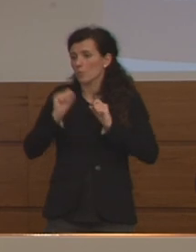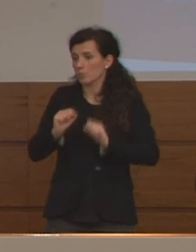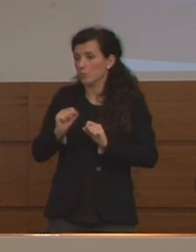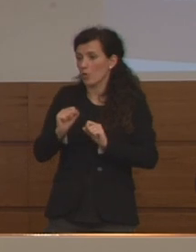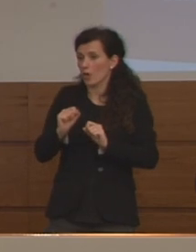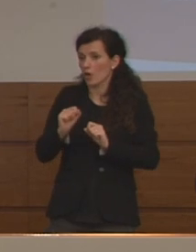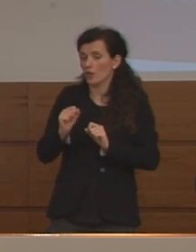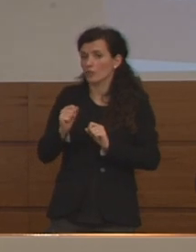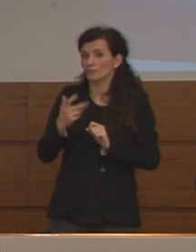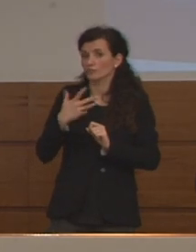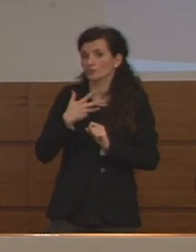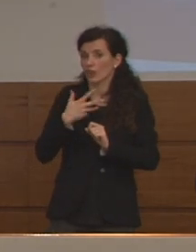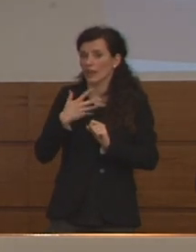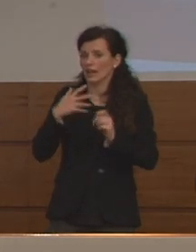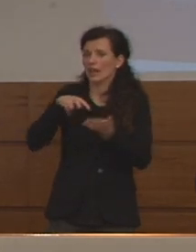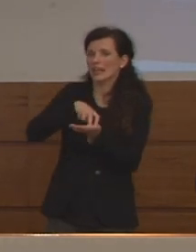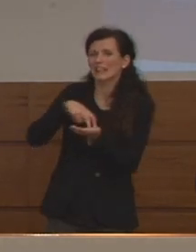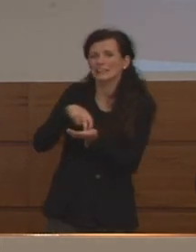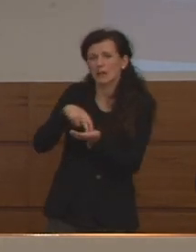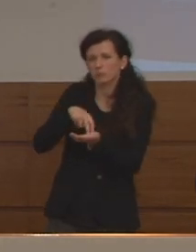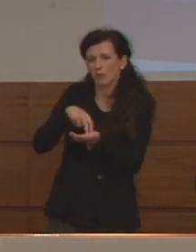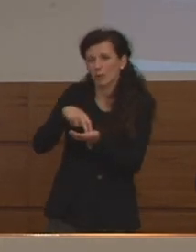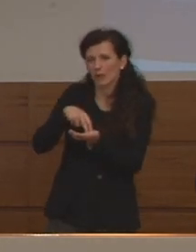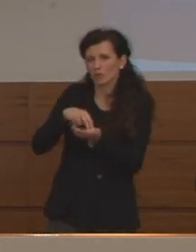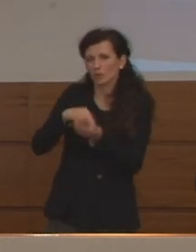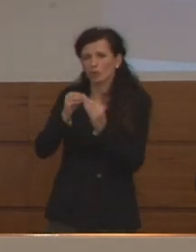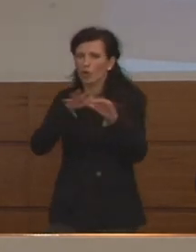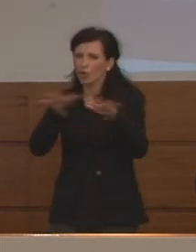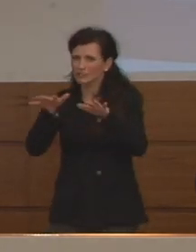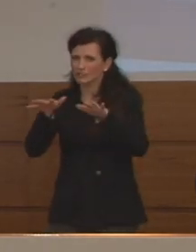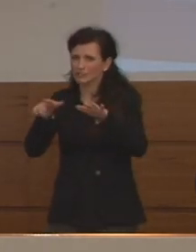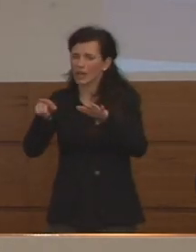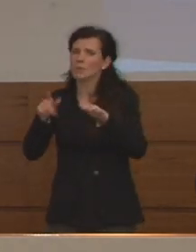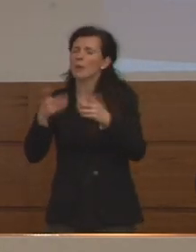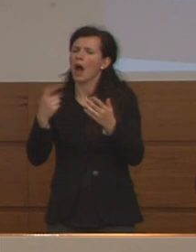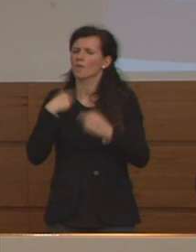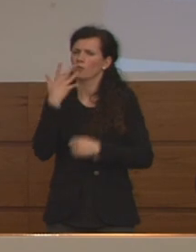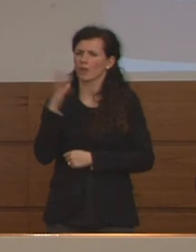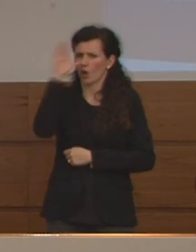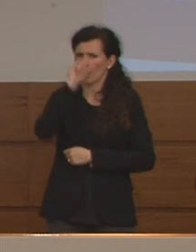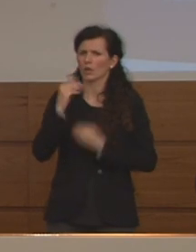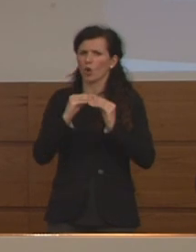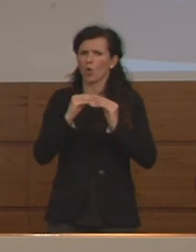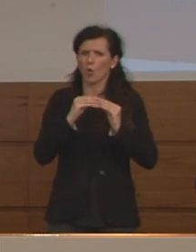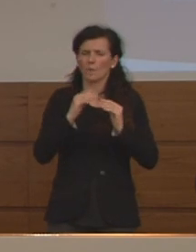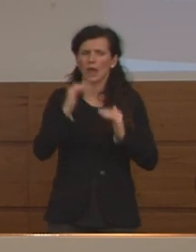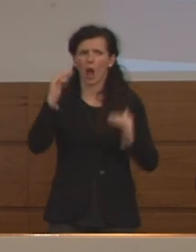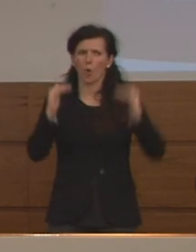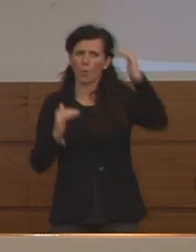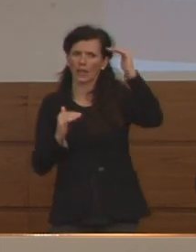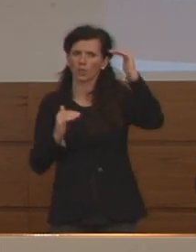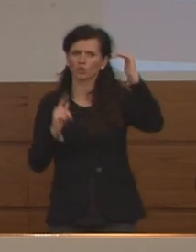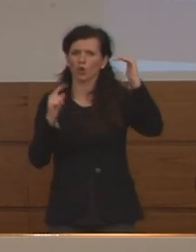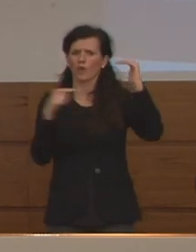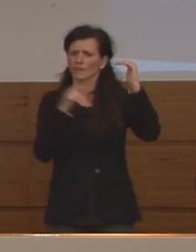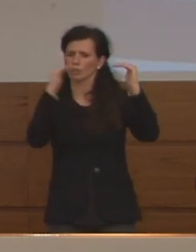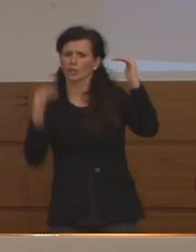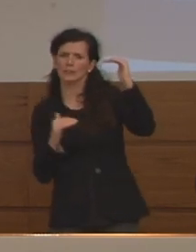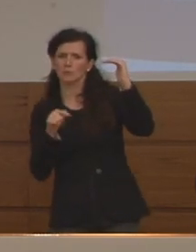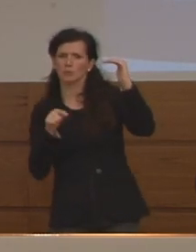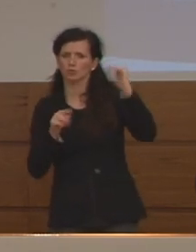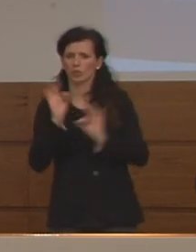del virus volevo capire come si spiega l'aumento dei casi e la diminuzione dei ricoveri ma guardi in realtà è